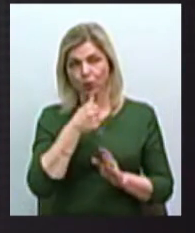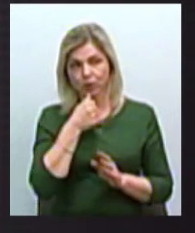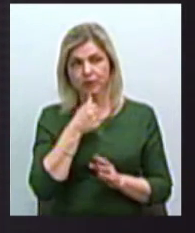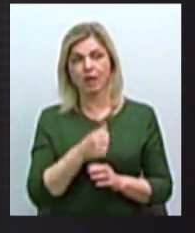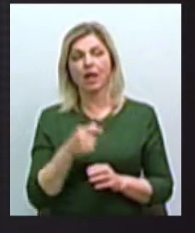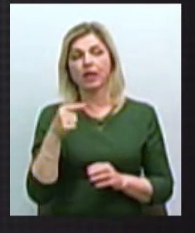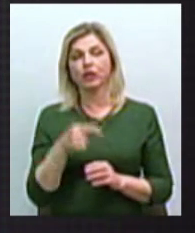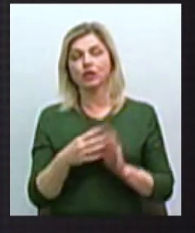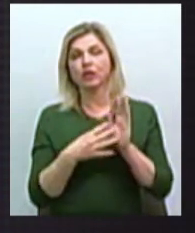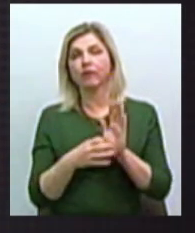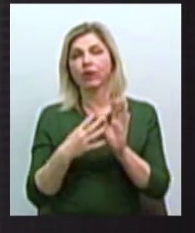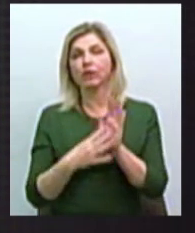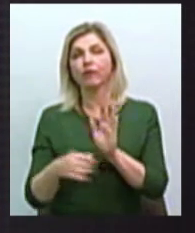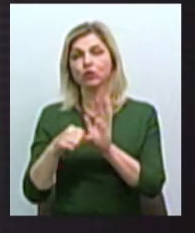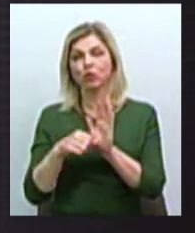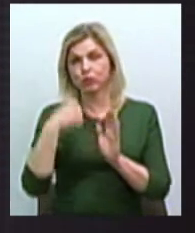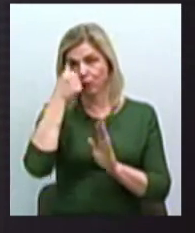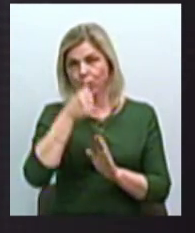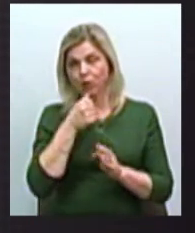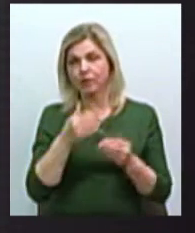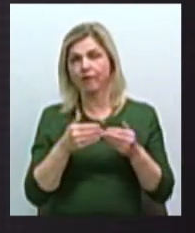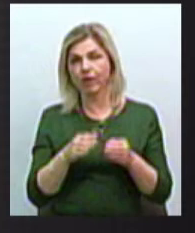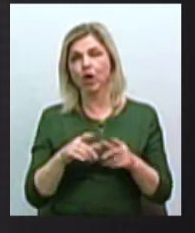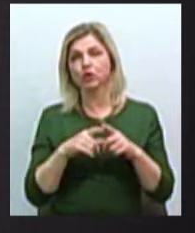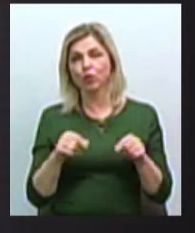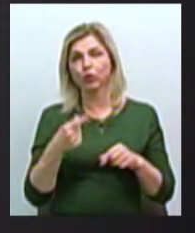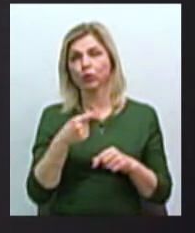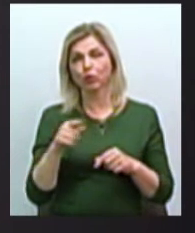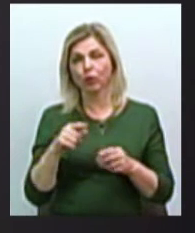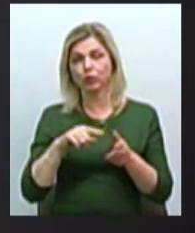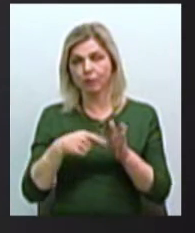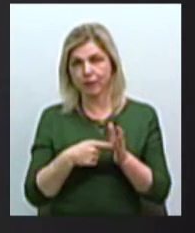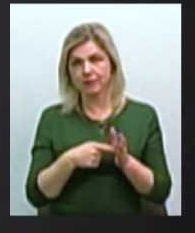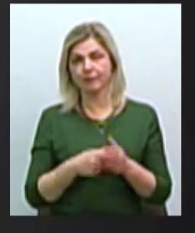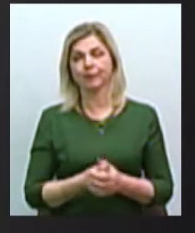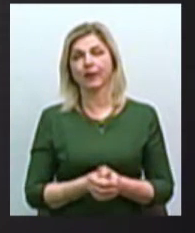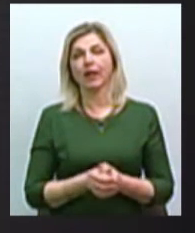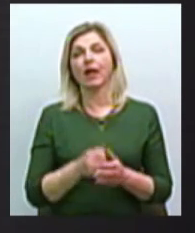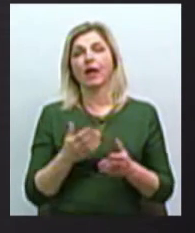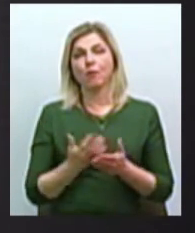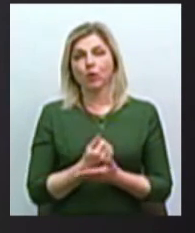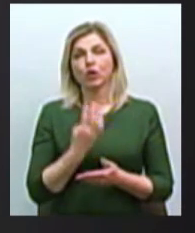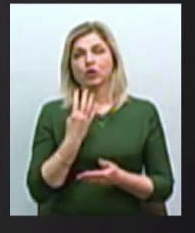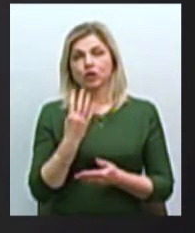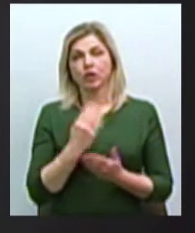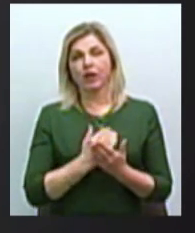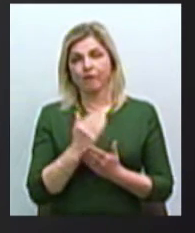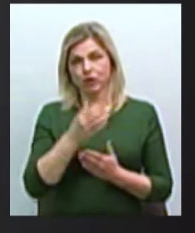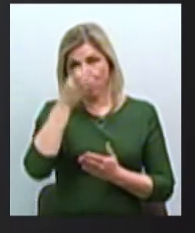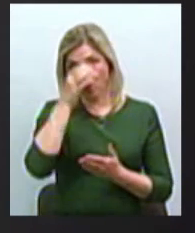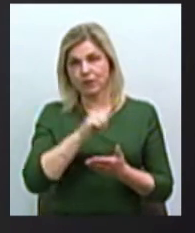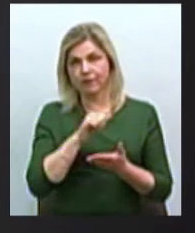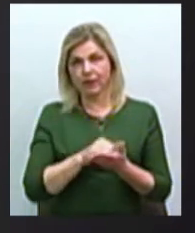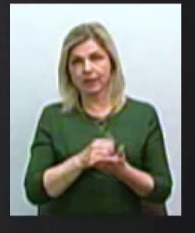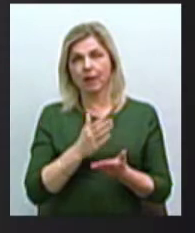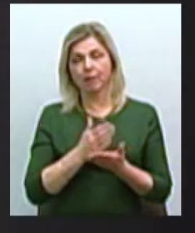У 1996 році закінчив загальноосвітню школу міста Миколаєва. Здобув 4 вищі освіти.